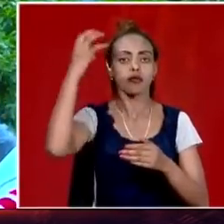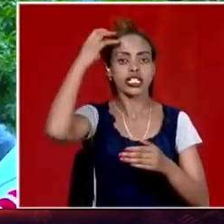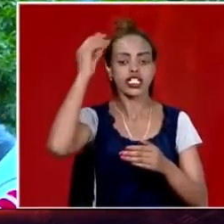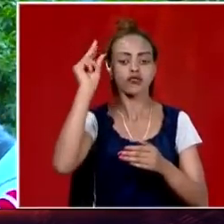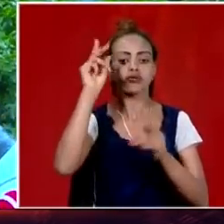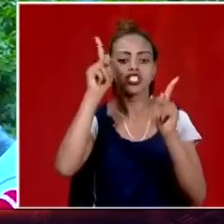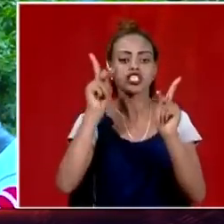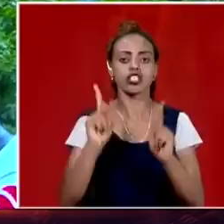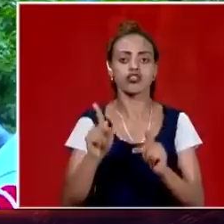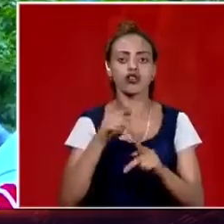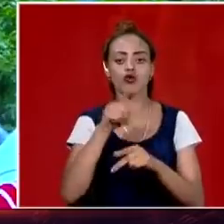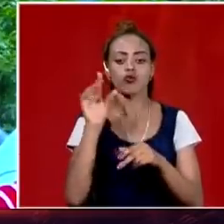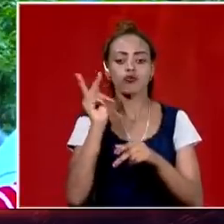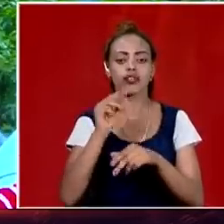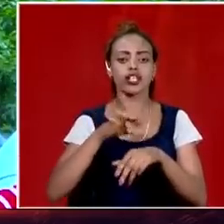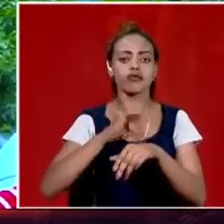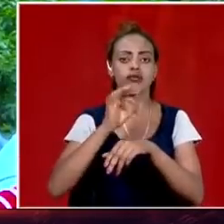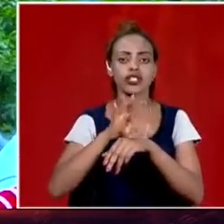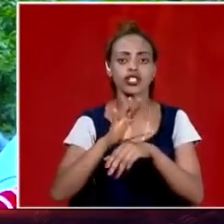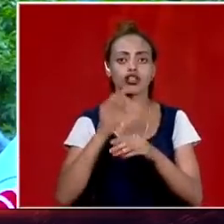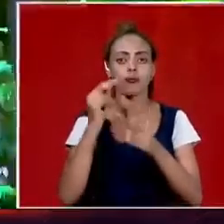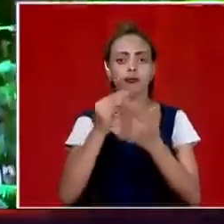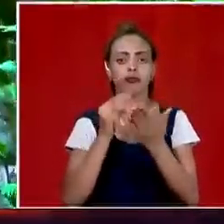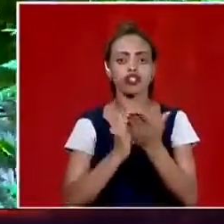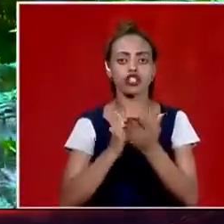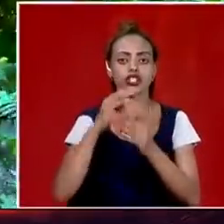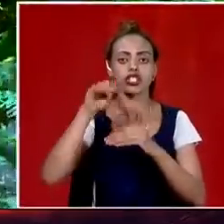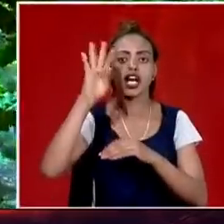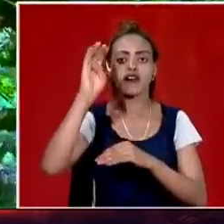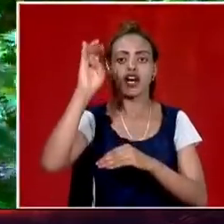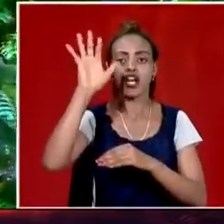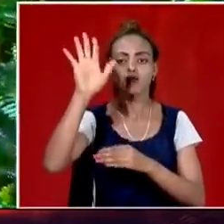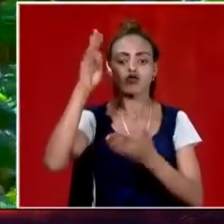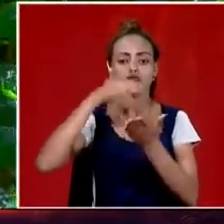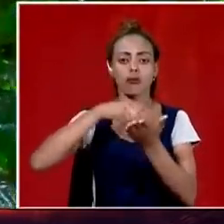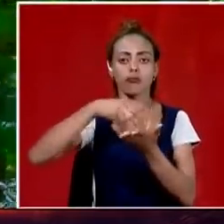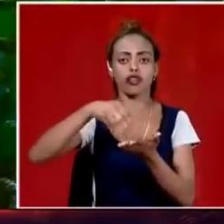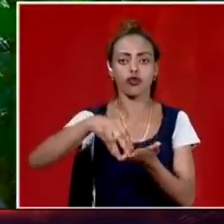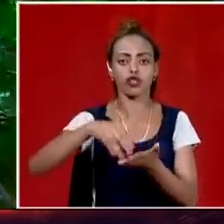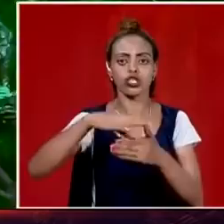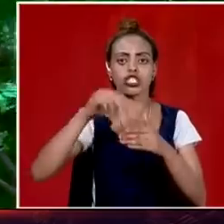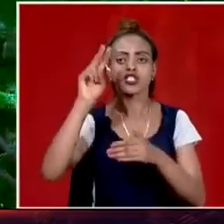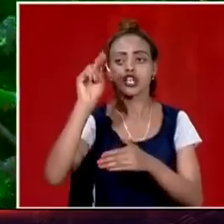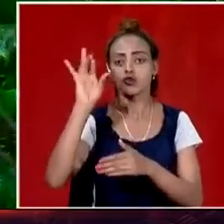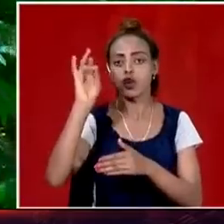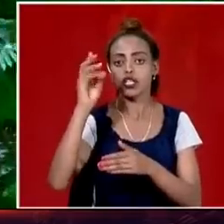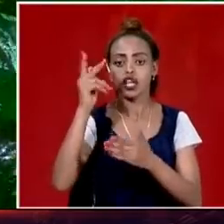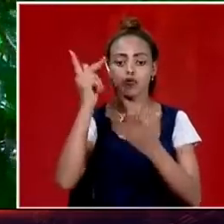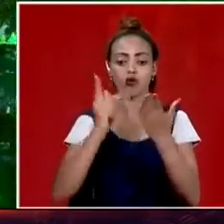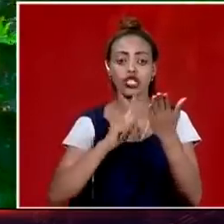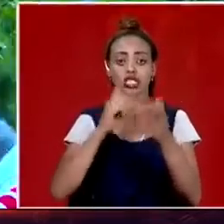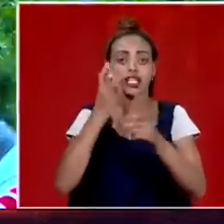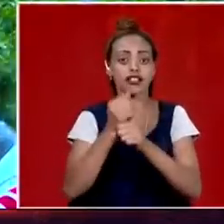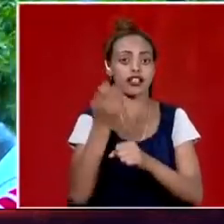ብህዝብን ከምኡውን ብቤት ማዘጋጃ በጀት ልዕሊ 45 ሚልዮን ዝወዱ 27 ፕሮጀክትታት እየን ሎሚ ዓመት ሒዝናየን